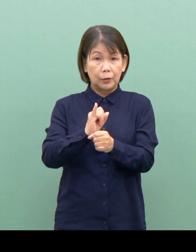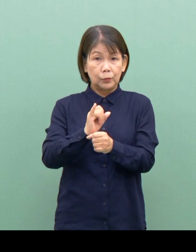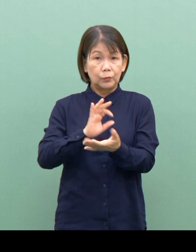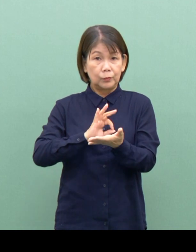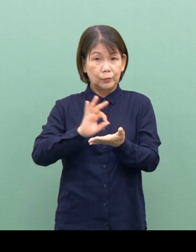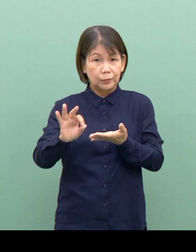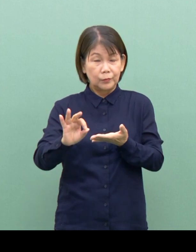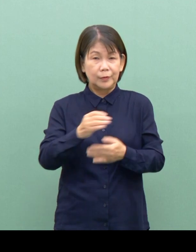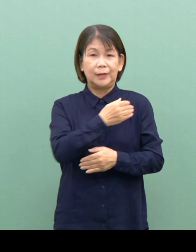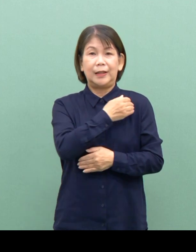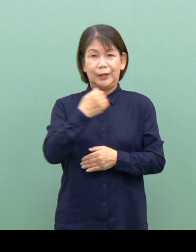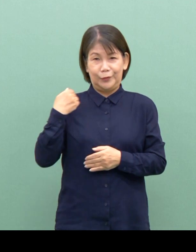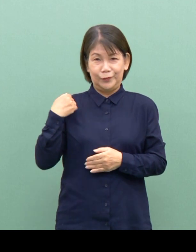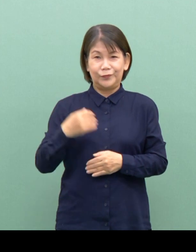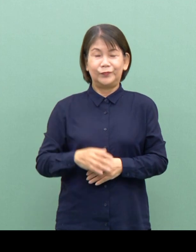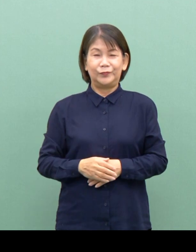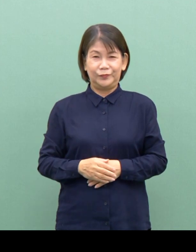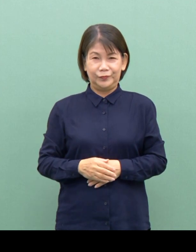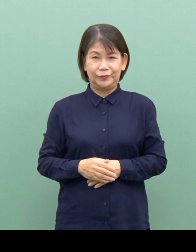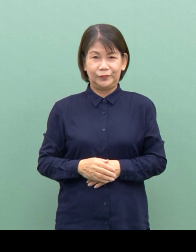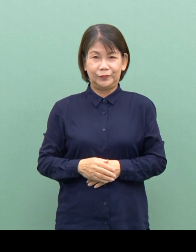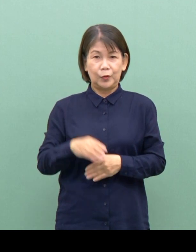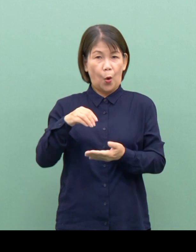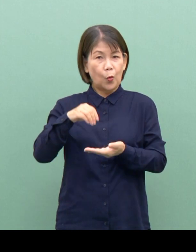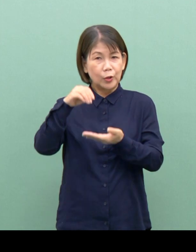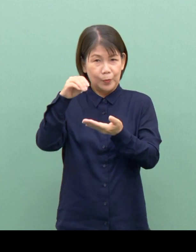協会のウェブサイトでも購入できますよ。